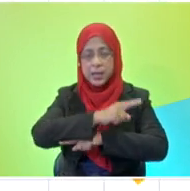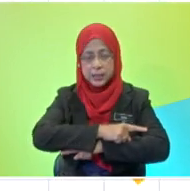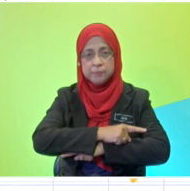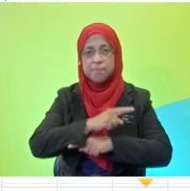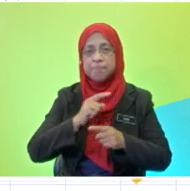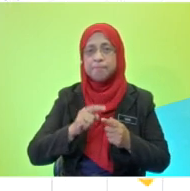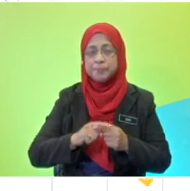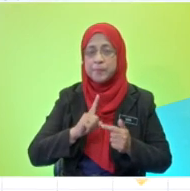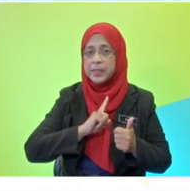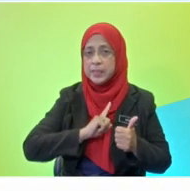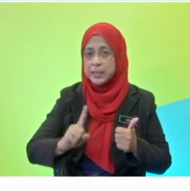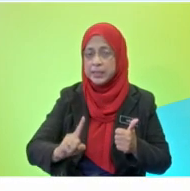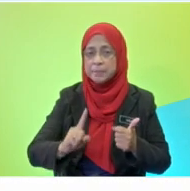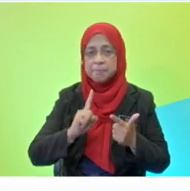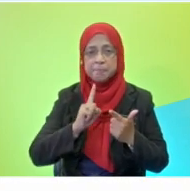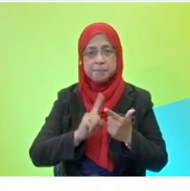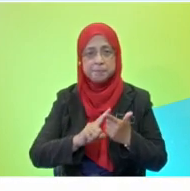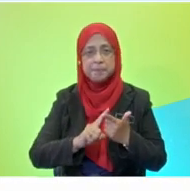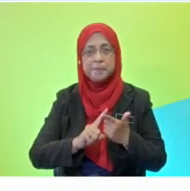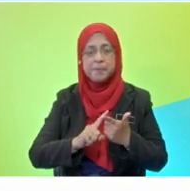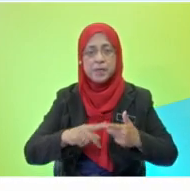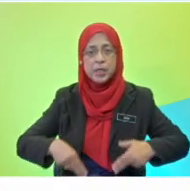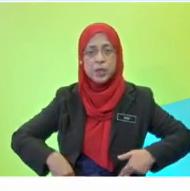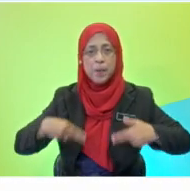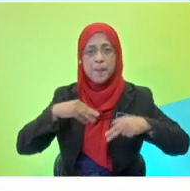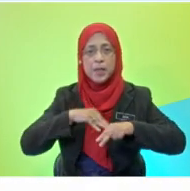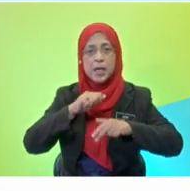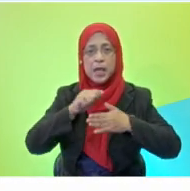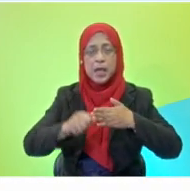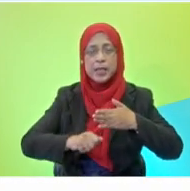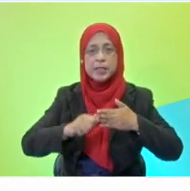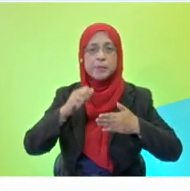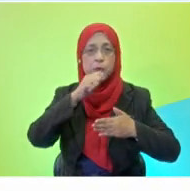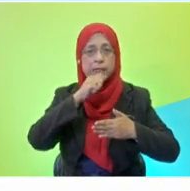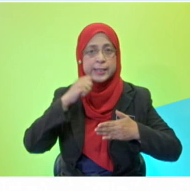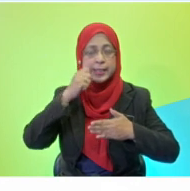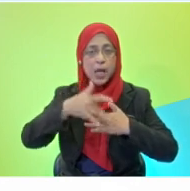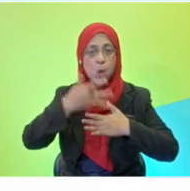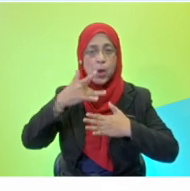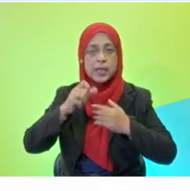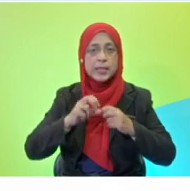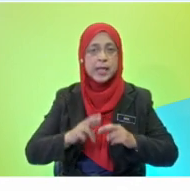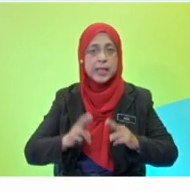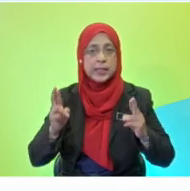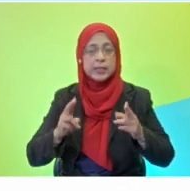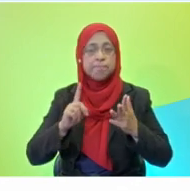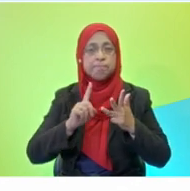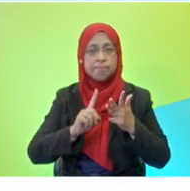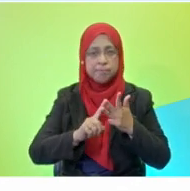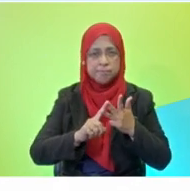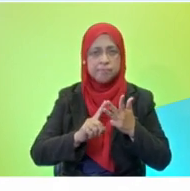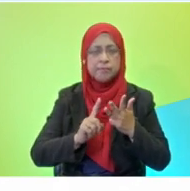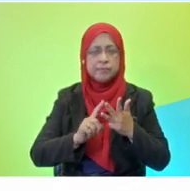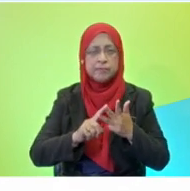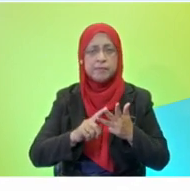Islam Oke kita ulang balik hidup pada akhir Ramadan awal bulan Syawal dan yang ketiga mempunyai harta